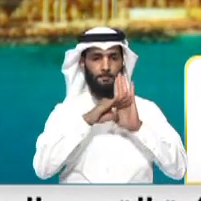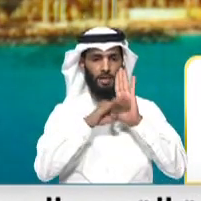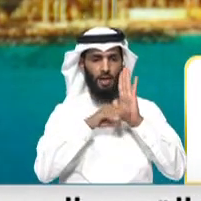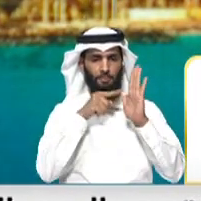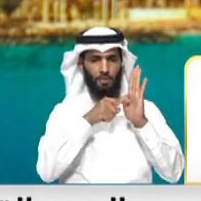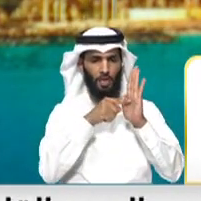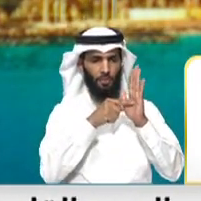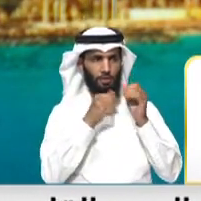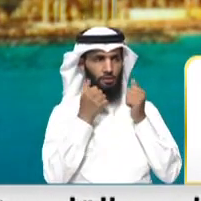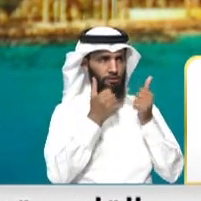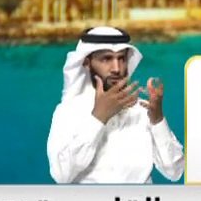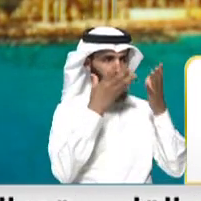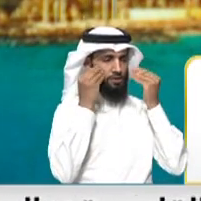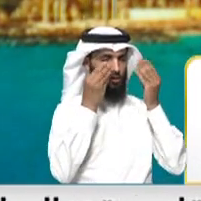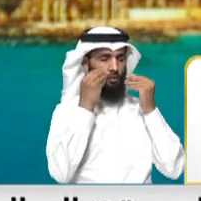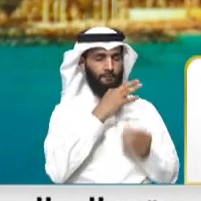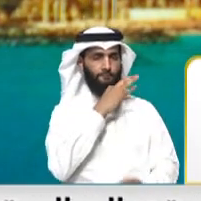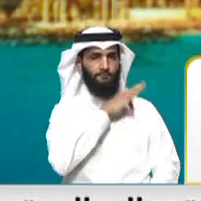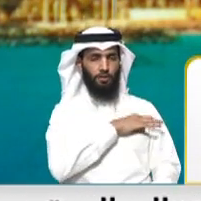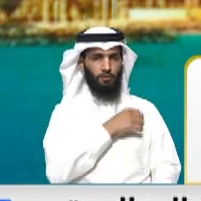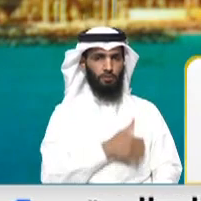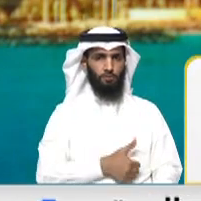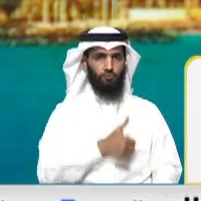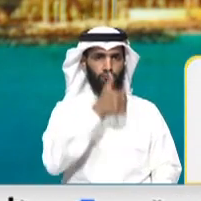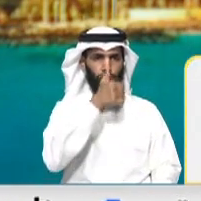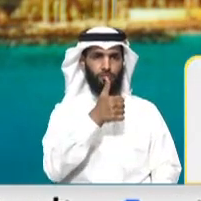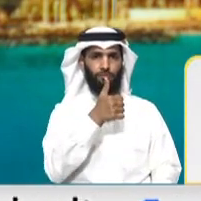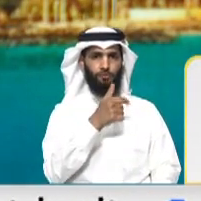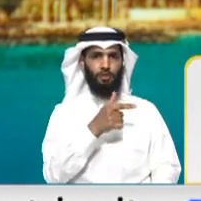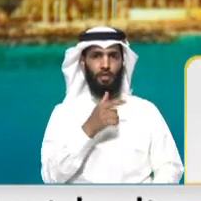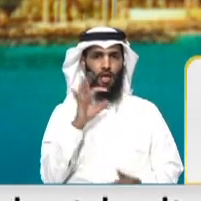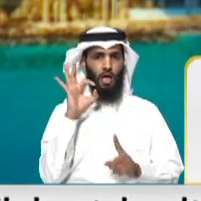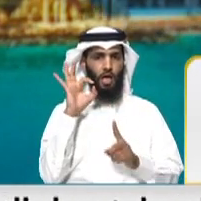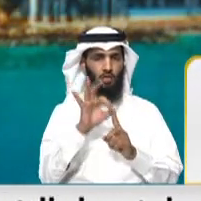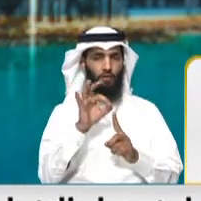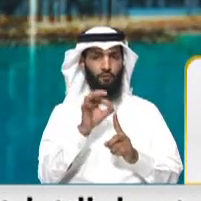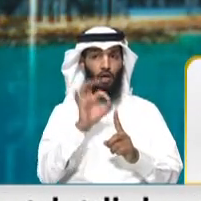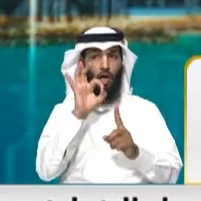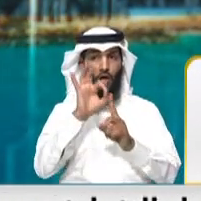التي يقدمها المعهد والالتزام والحرص على تحقيق الأهداف